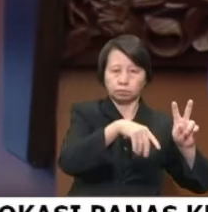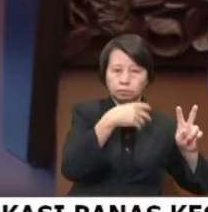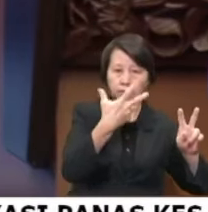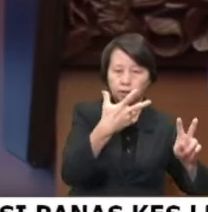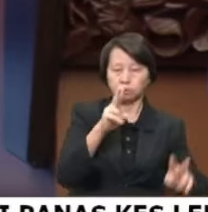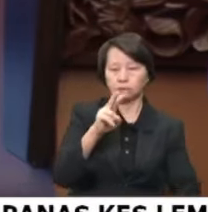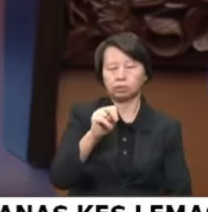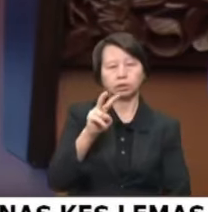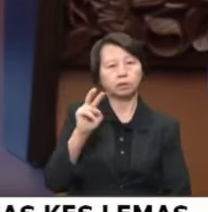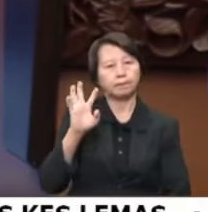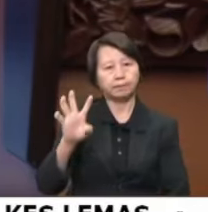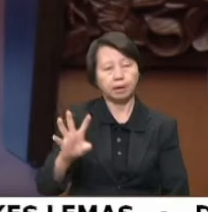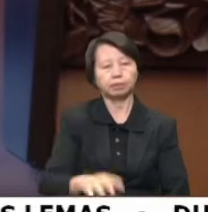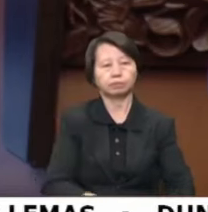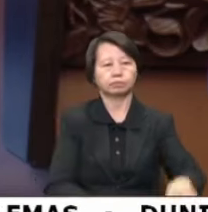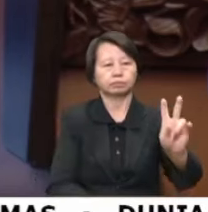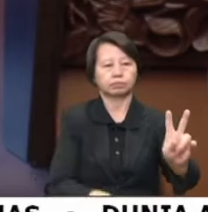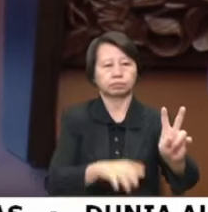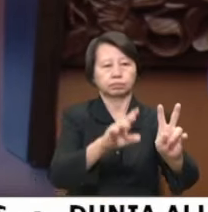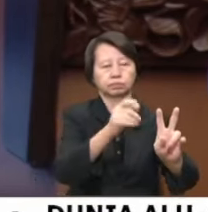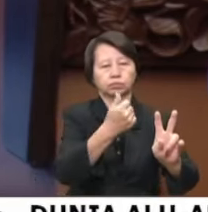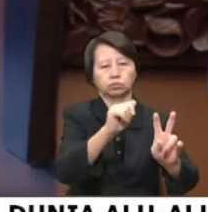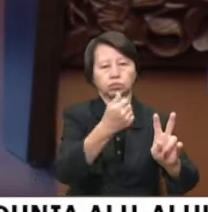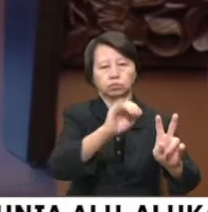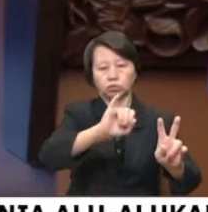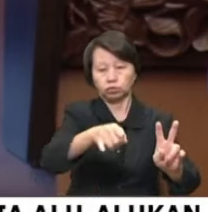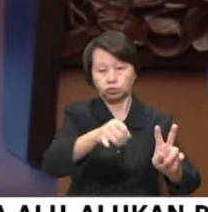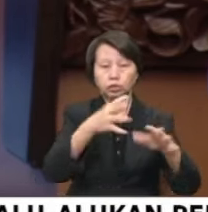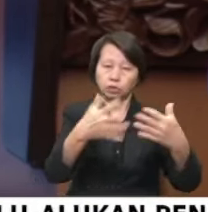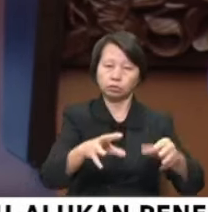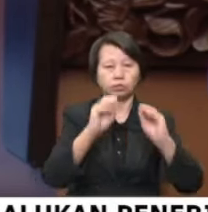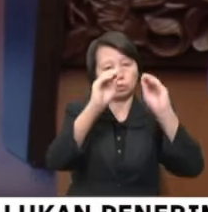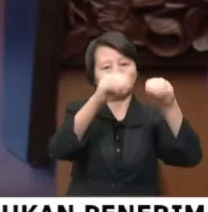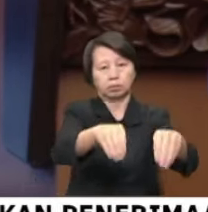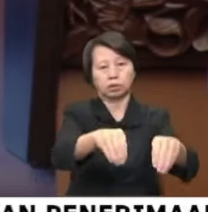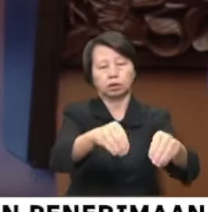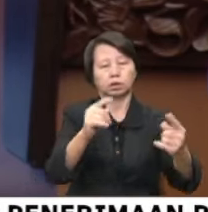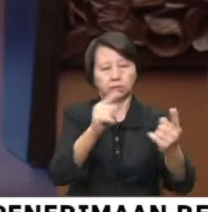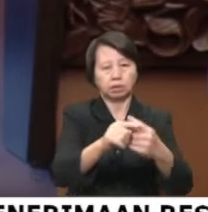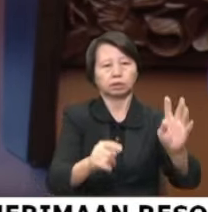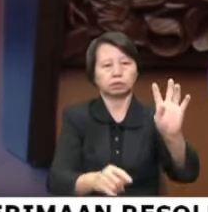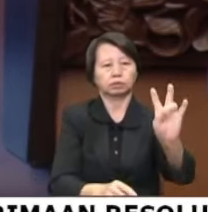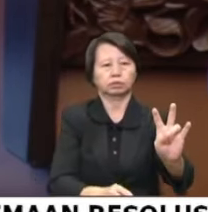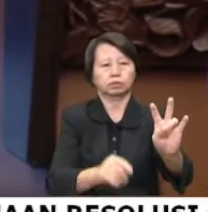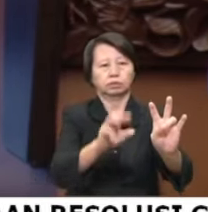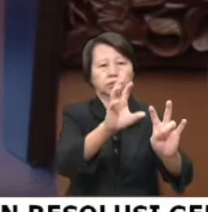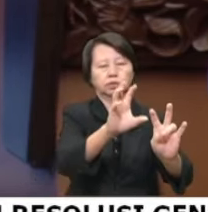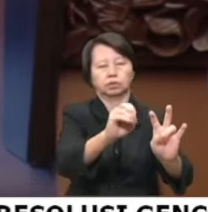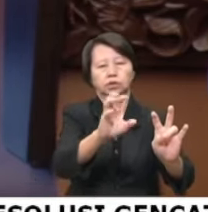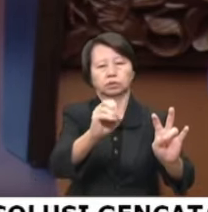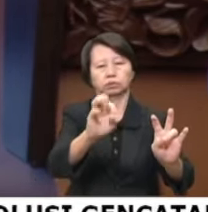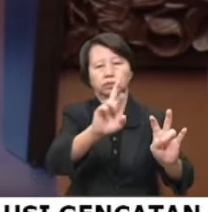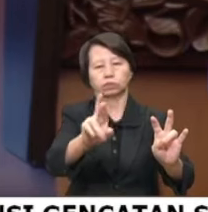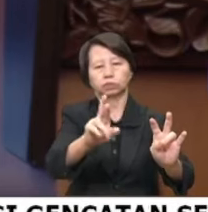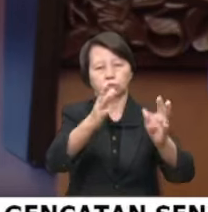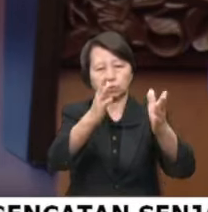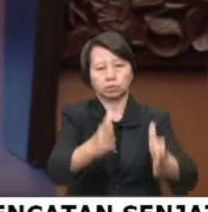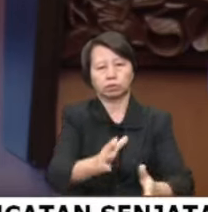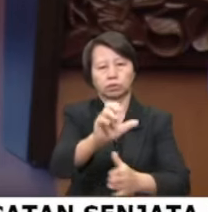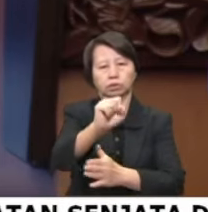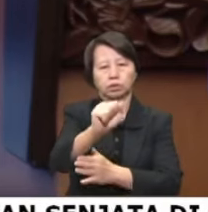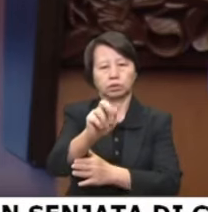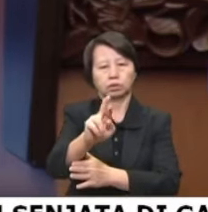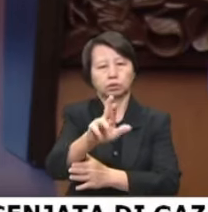2024, sejumlah RM210 juta telah disalurkan kepada 700,000 penerima SARA seluruh